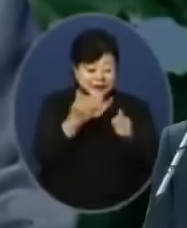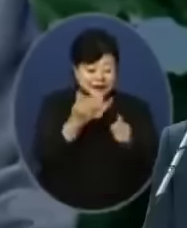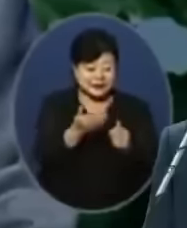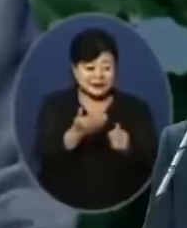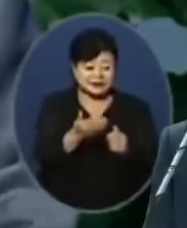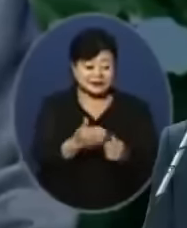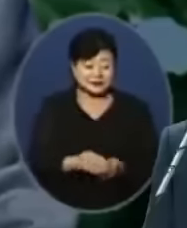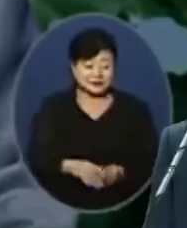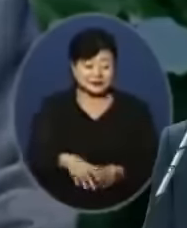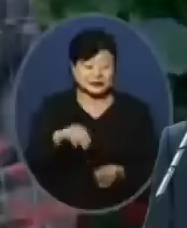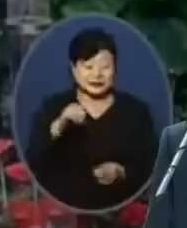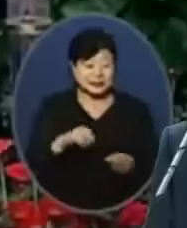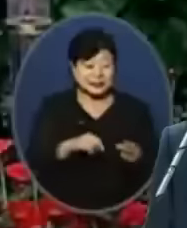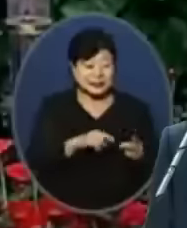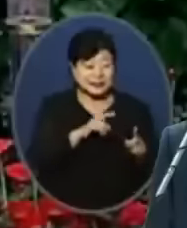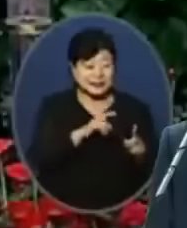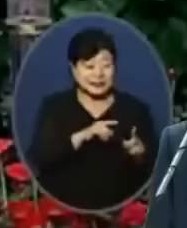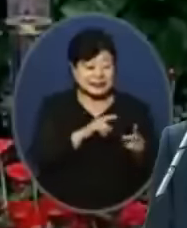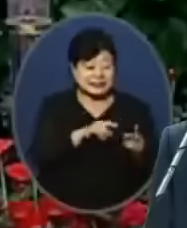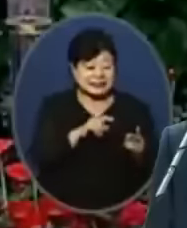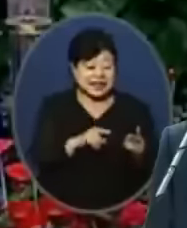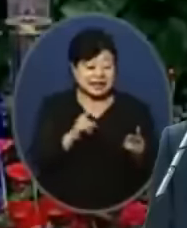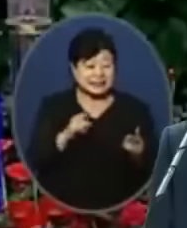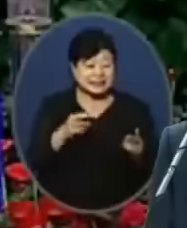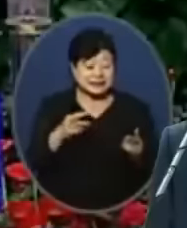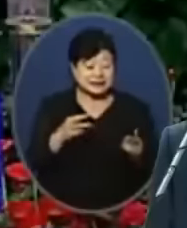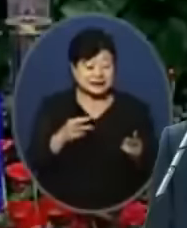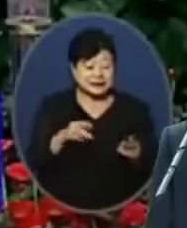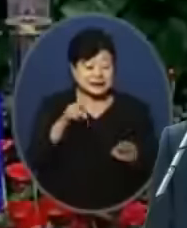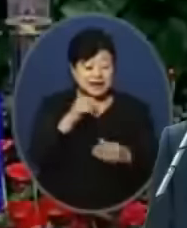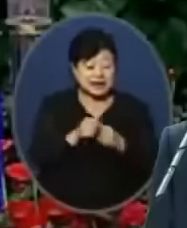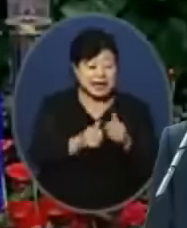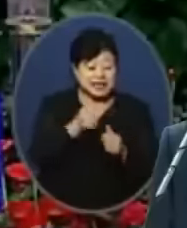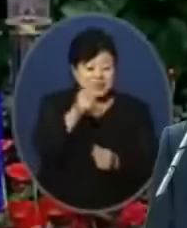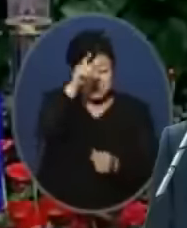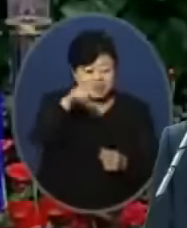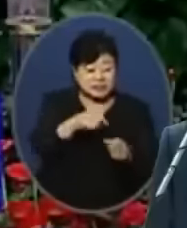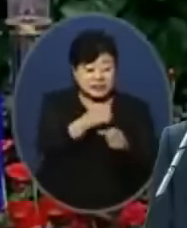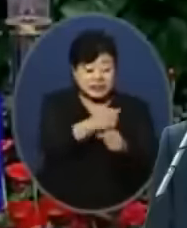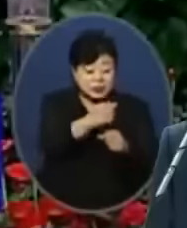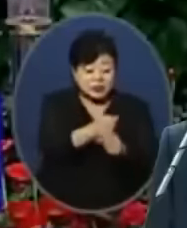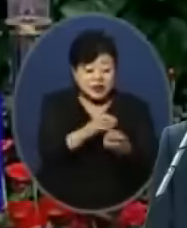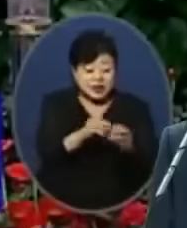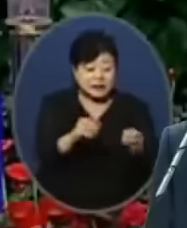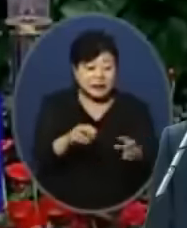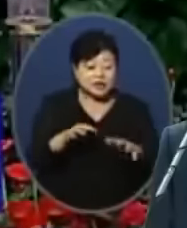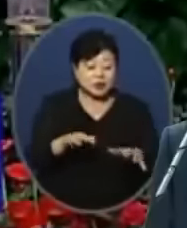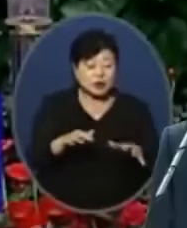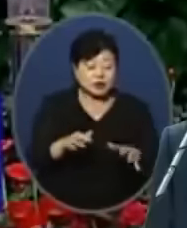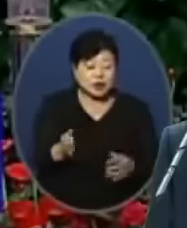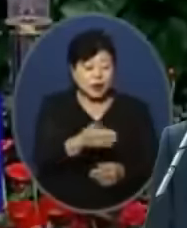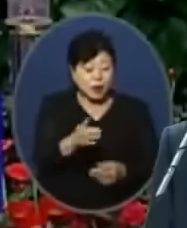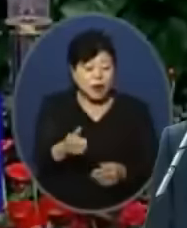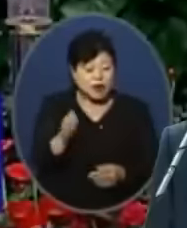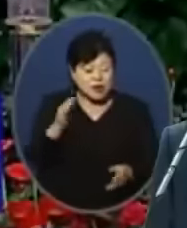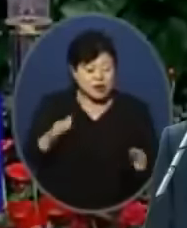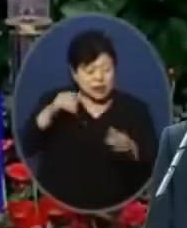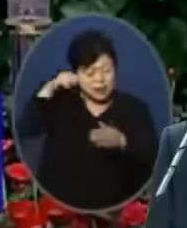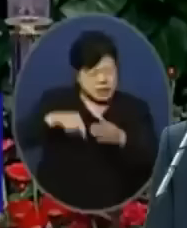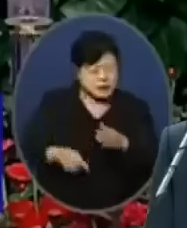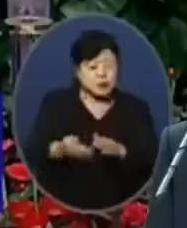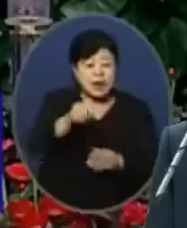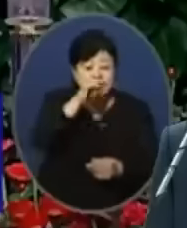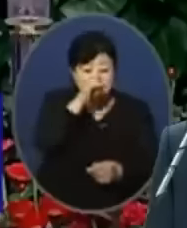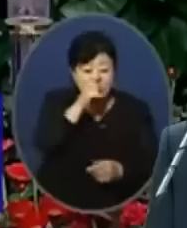하나님께서 창세기 1장 1절로 3절에 보면 태초에 하나님이 천지를 창조하시니라. 땅이 혼돈하고 공허하며 흑암이 깊음 위에